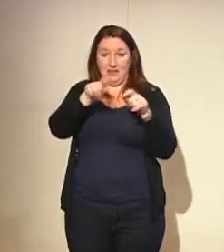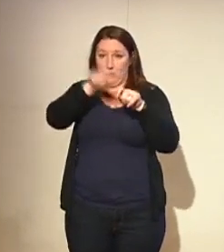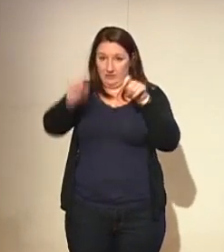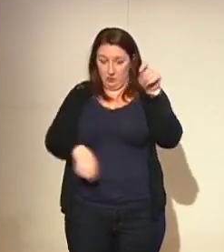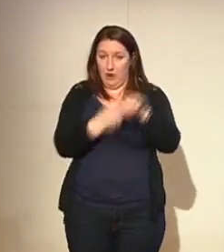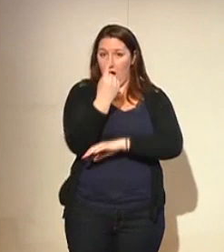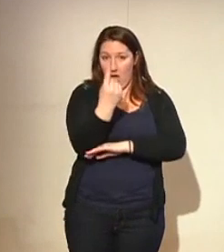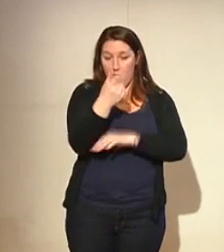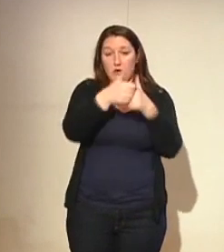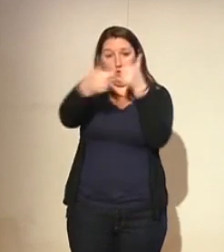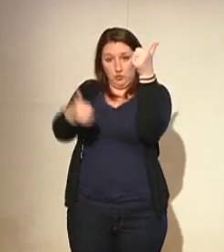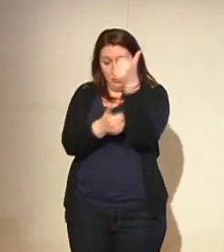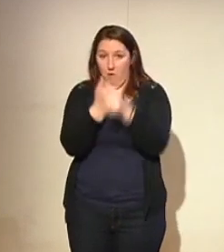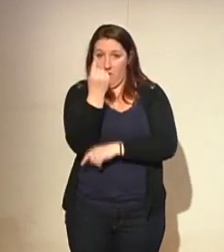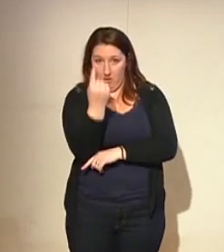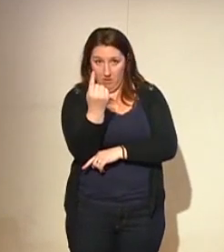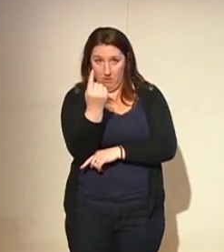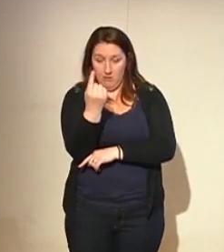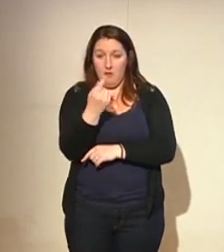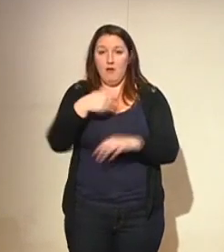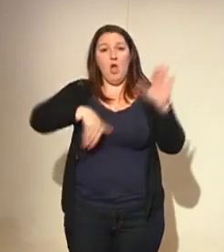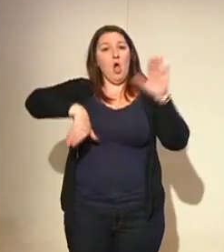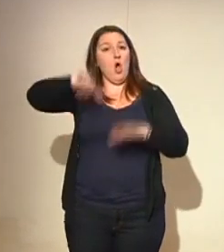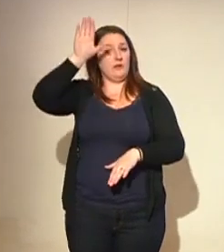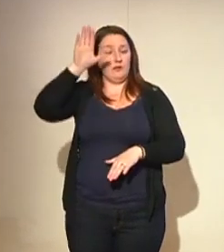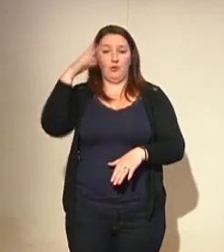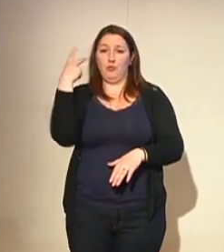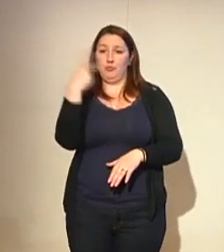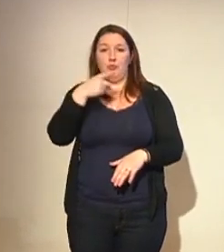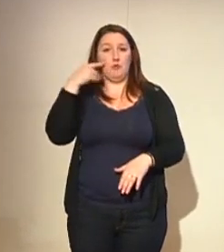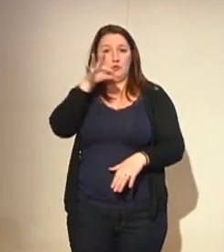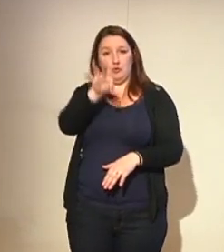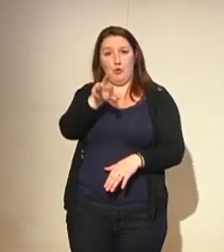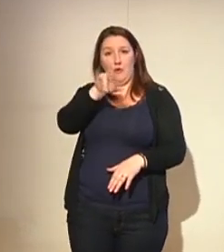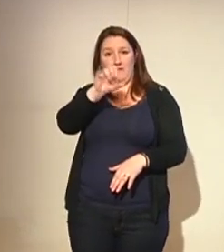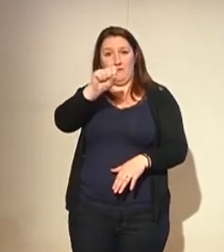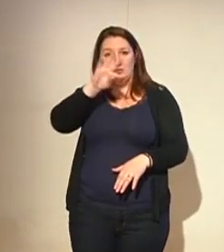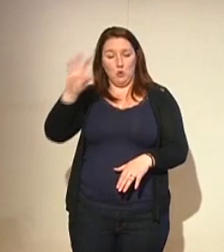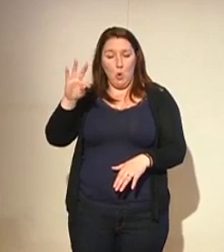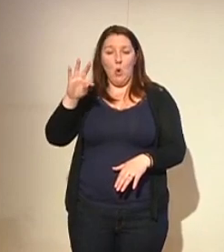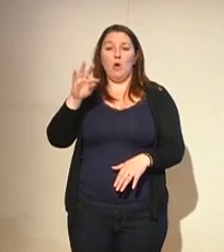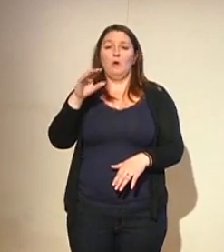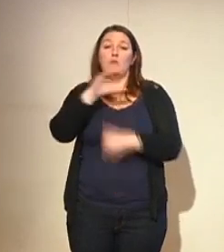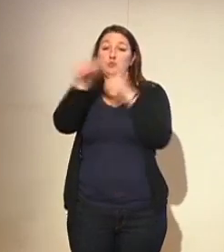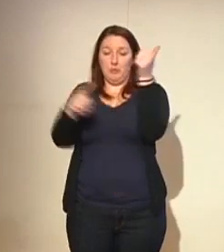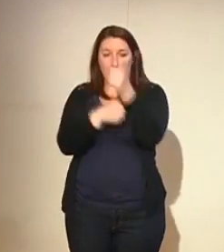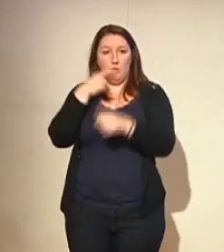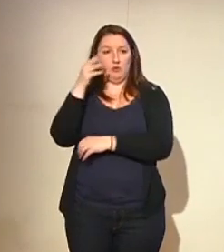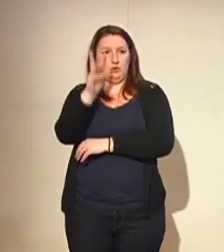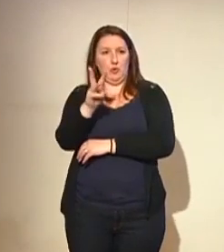suppléant nous avons enregistré la candidature de Monsieur fristau avec pour suppléant monsieur Viard y a-t-il d'autres